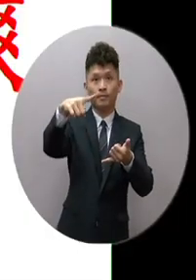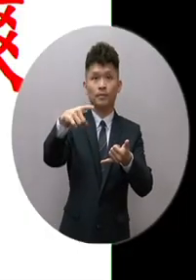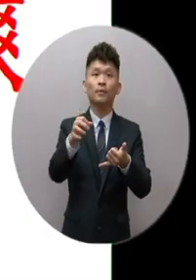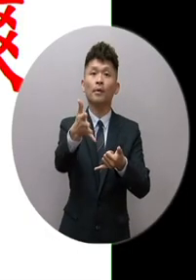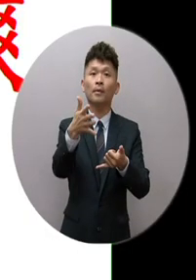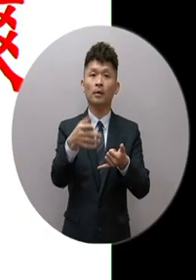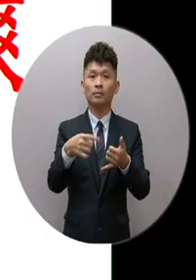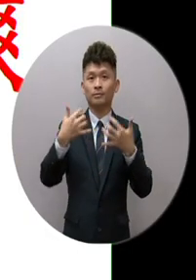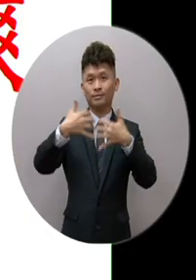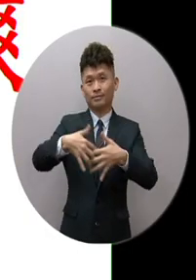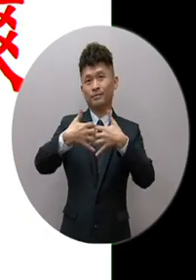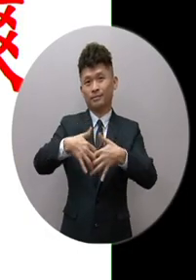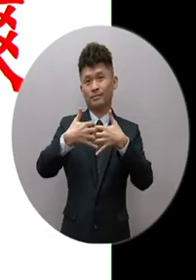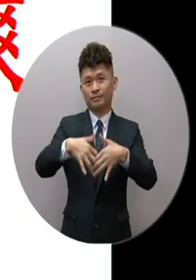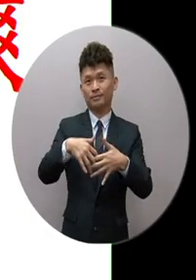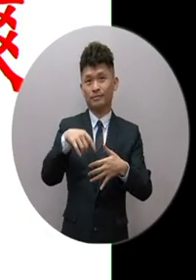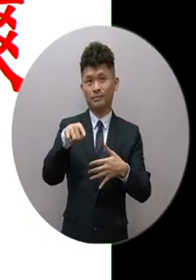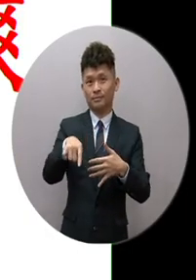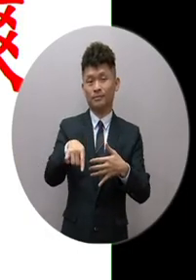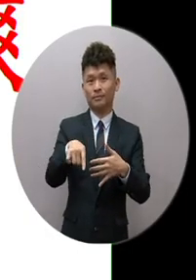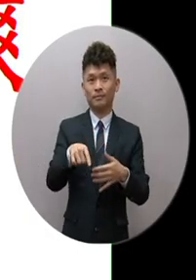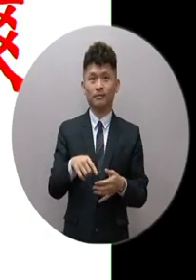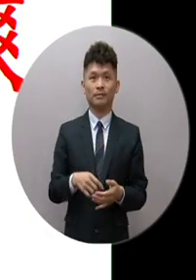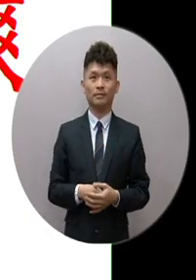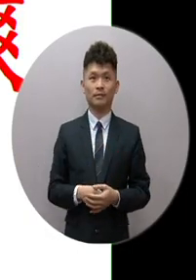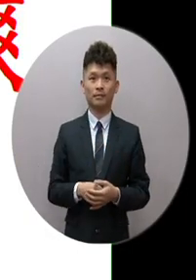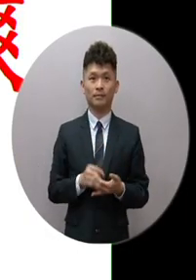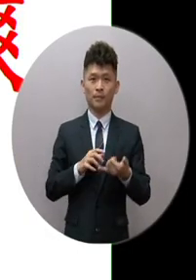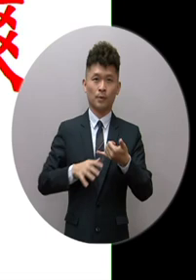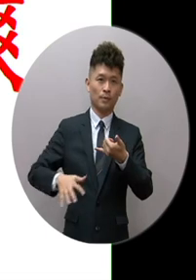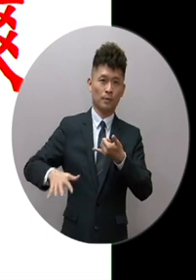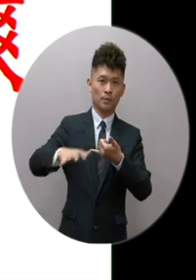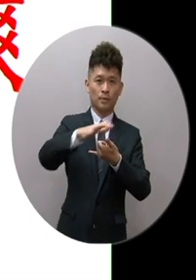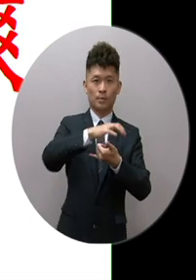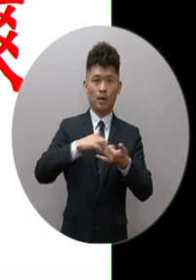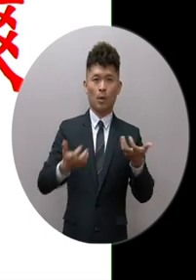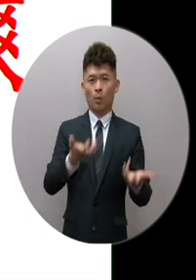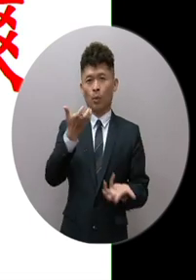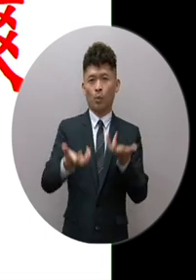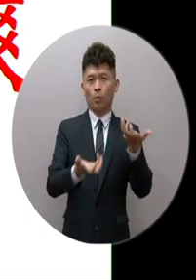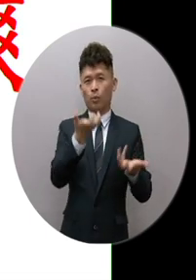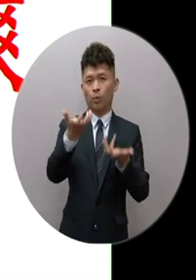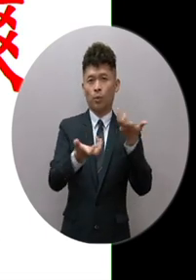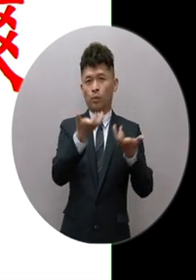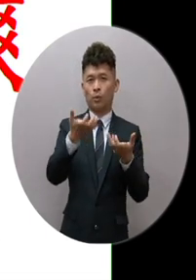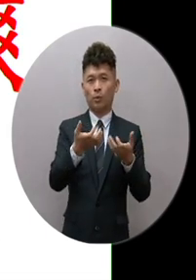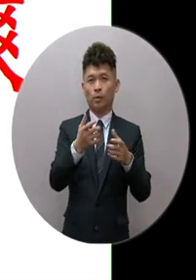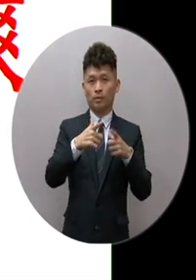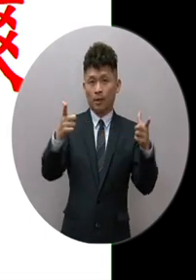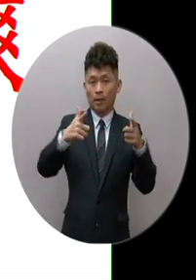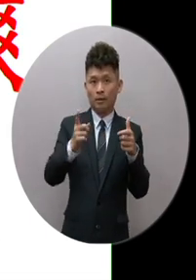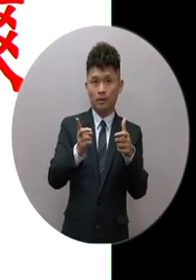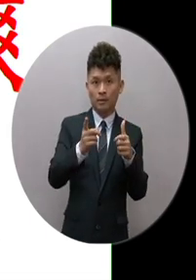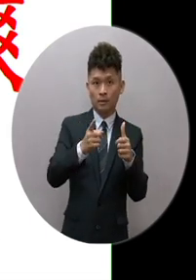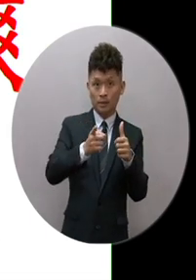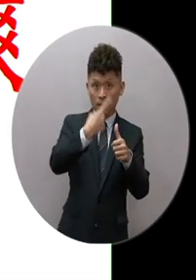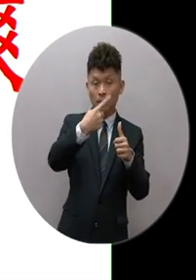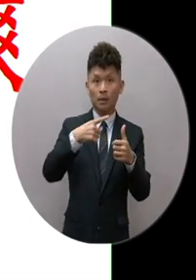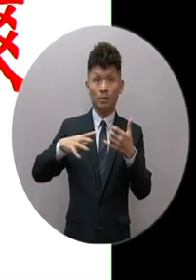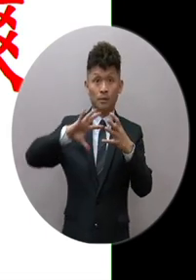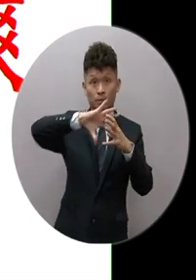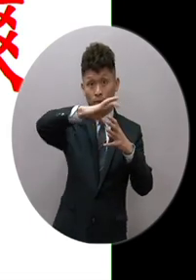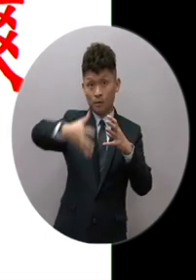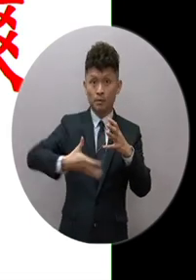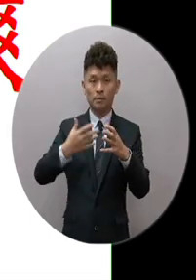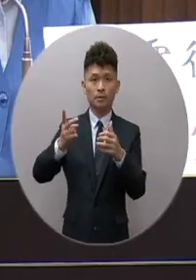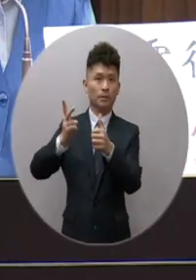我们这个机组啊，我们的这个中火、是全台湾最大的火力发电厂，是世界第二大。那所以你们